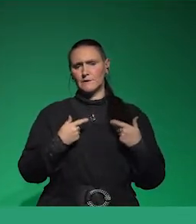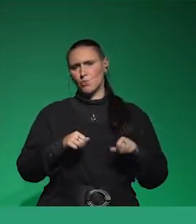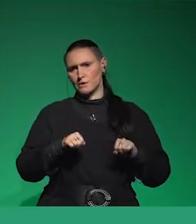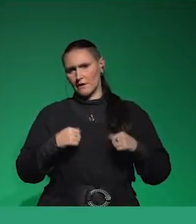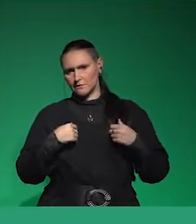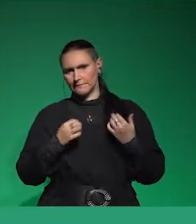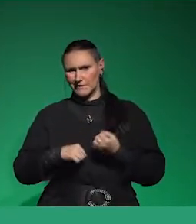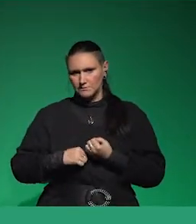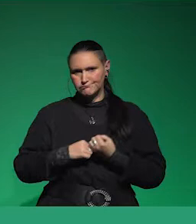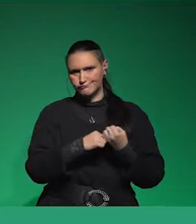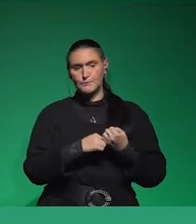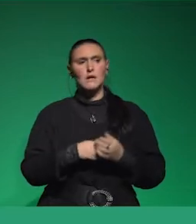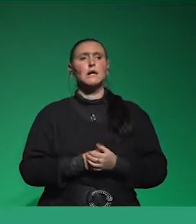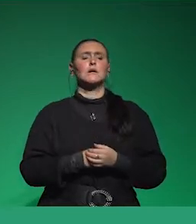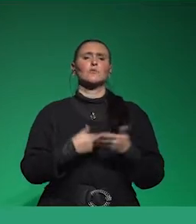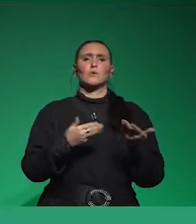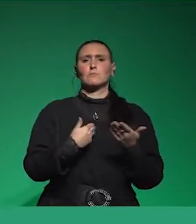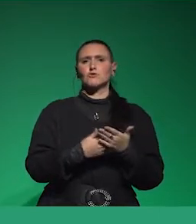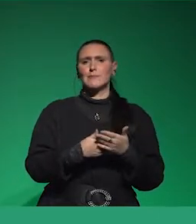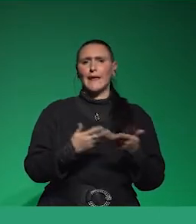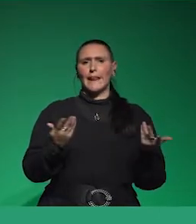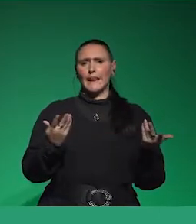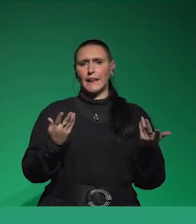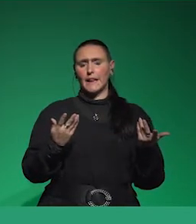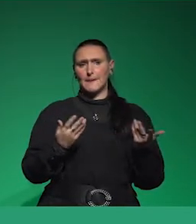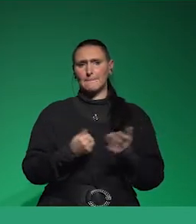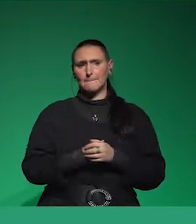ein wichtiger Beitrag besteht darin,